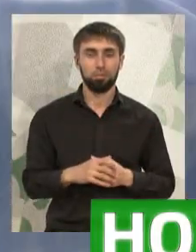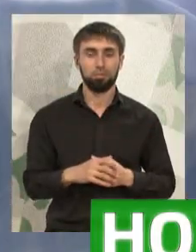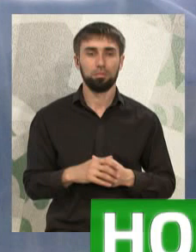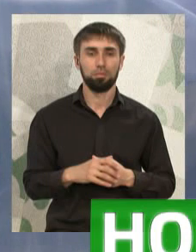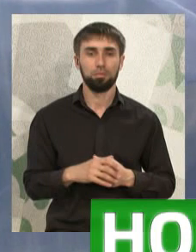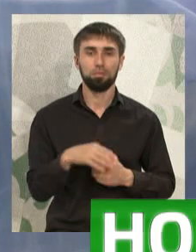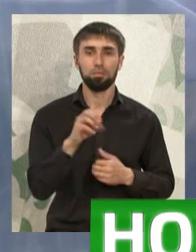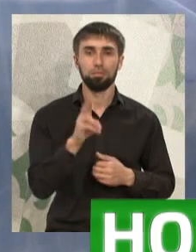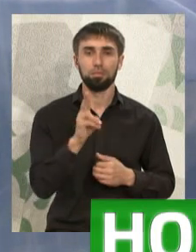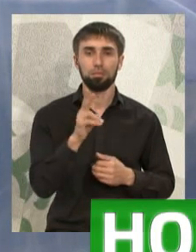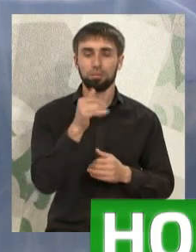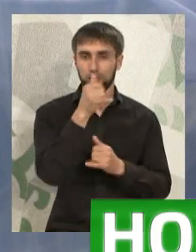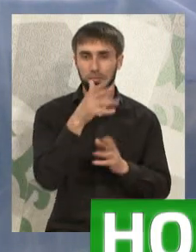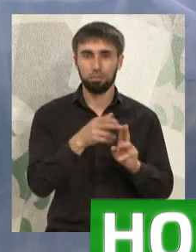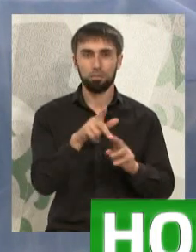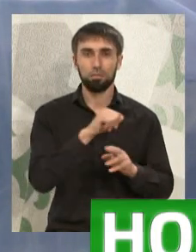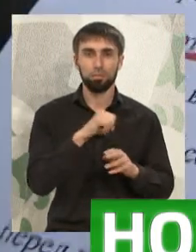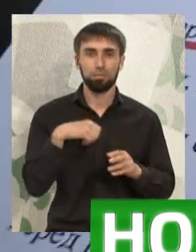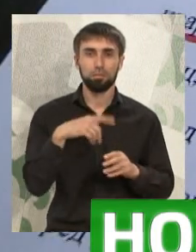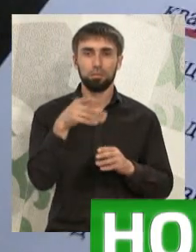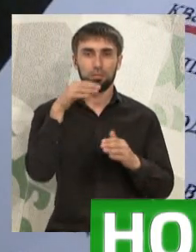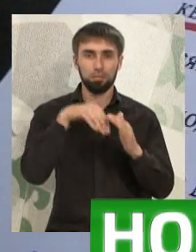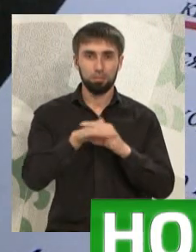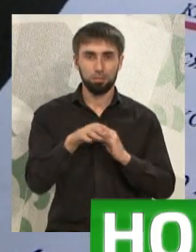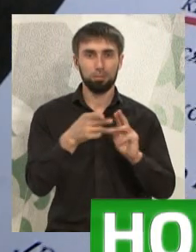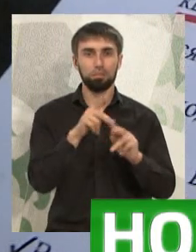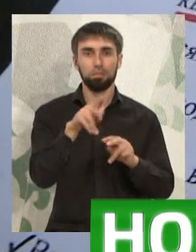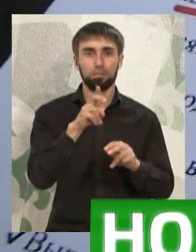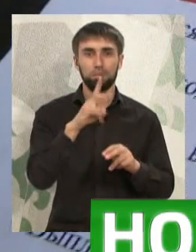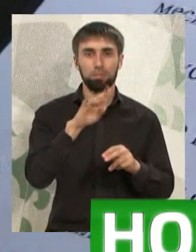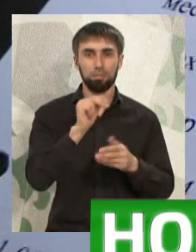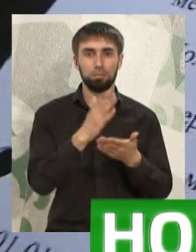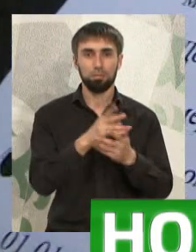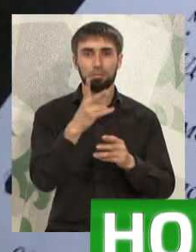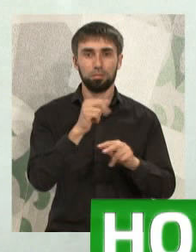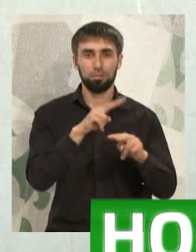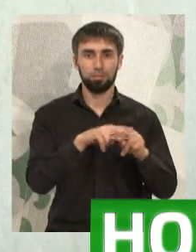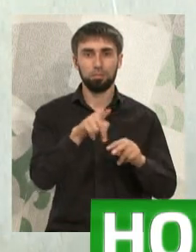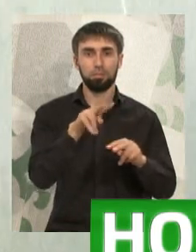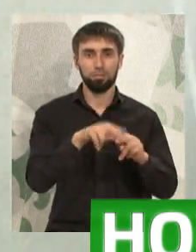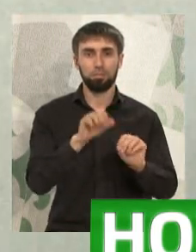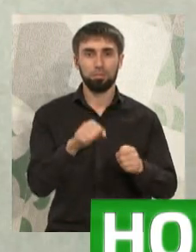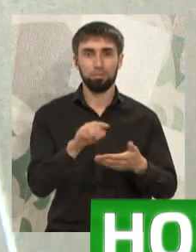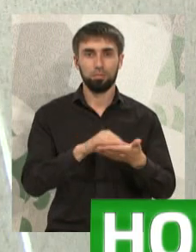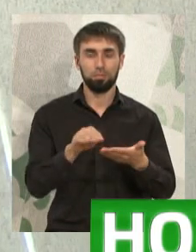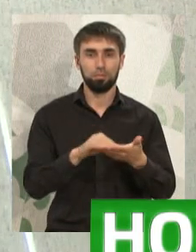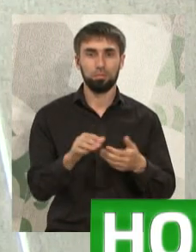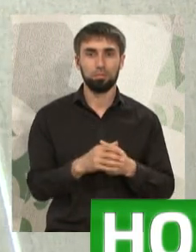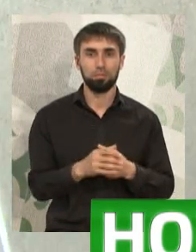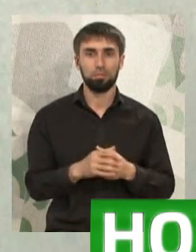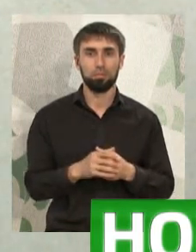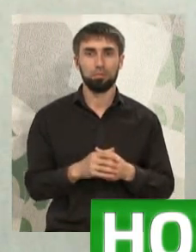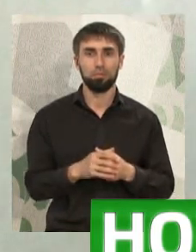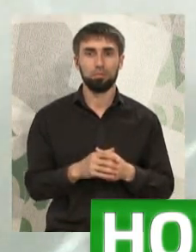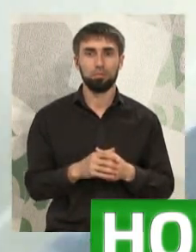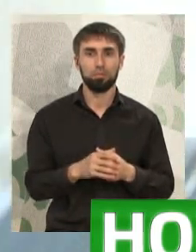Те, кто не смог самостоятельно распечатать заявление, бланки выдают на месте. На месте же можно и их заполнить. Для Тамилы Акталиевой этот способ